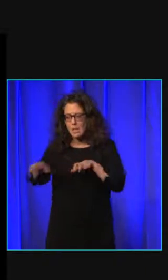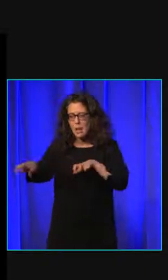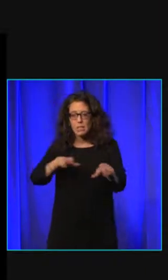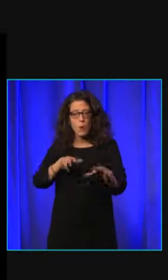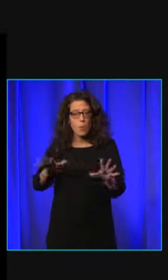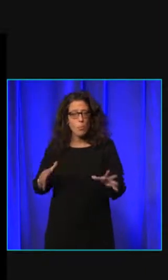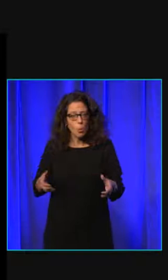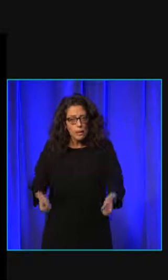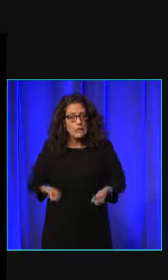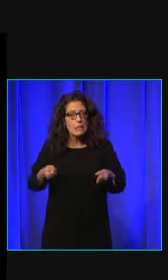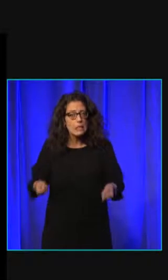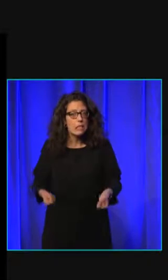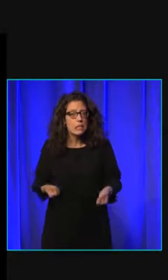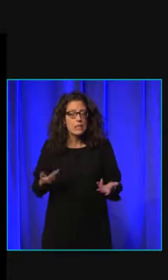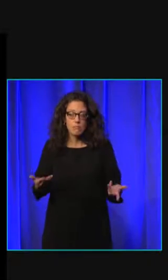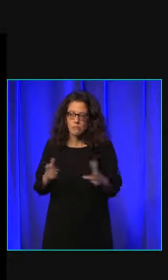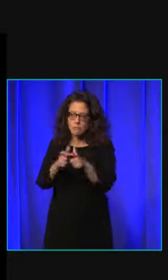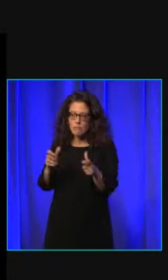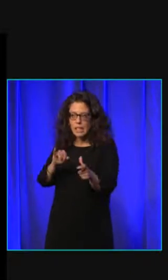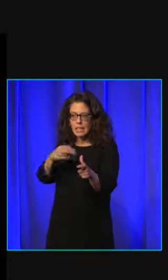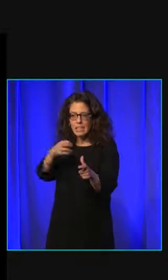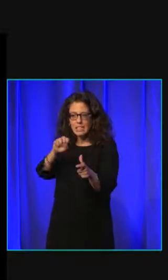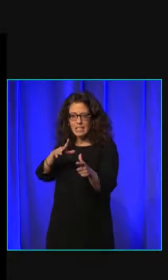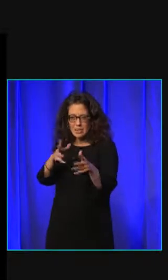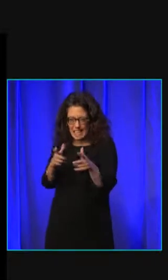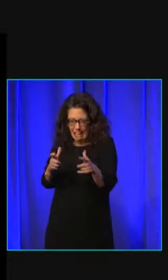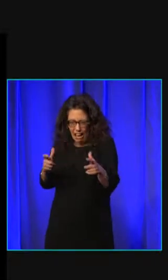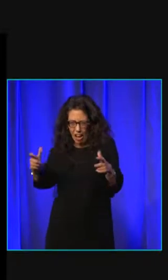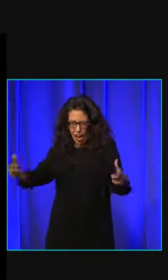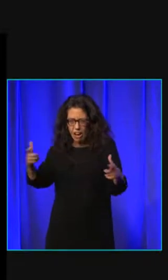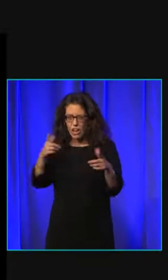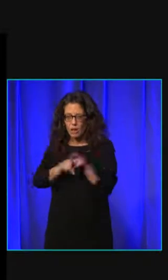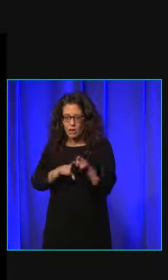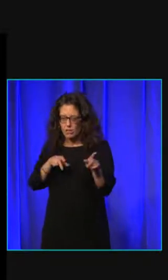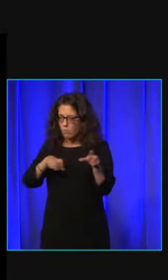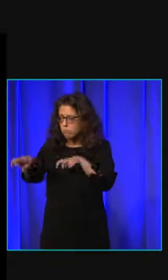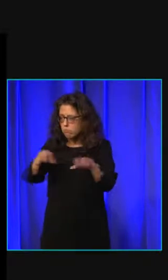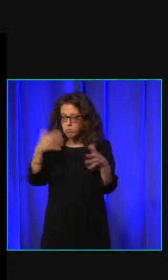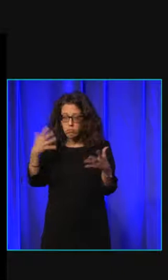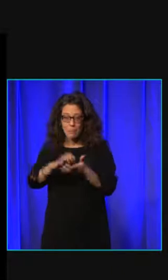béquille. L'INSEP, c'est très, très grand. C'est compliqué, les déplacements.